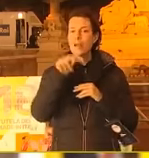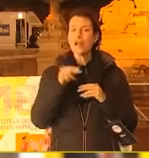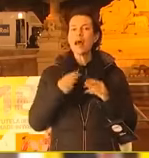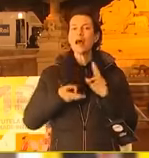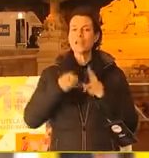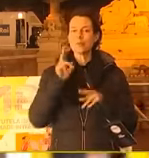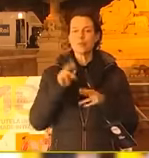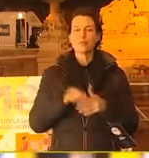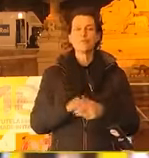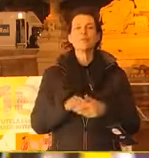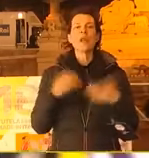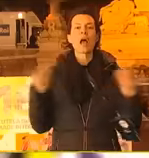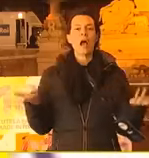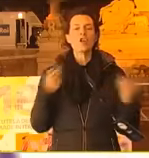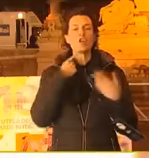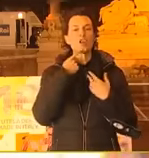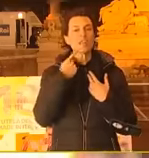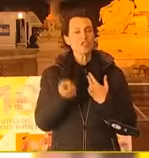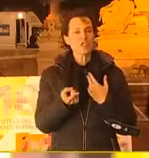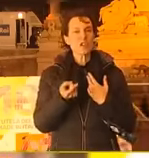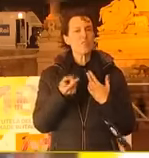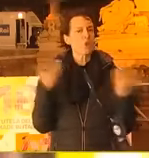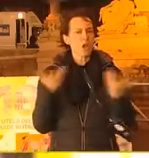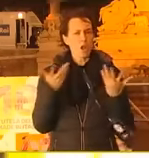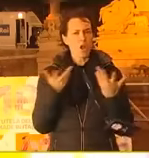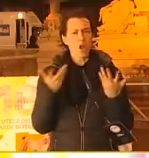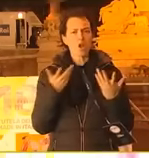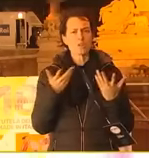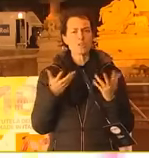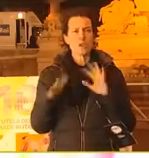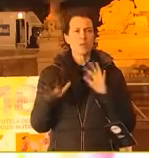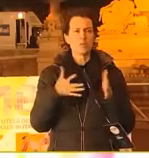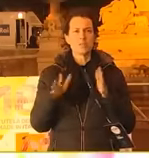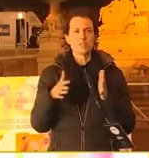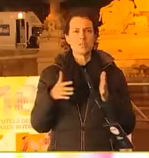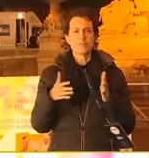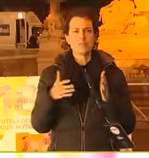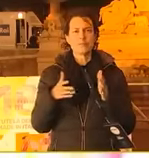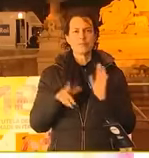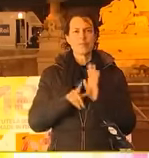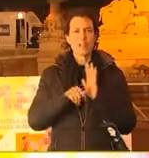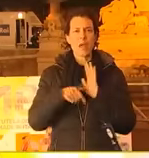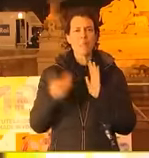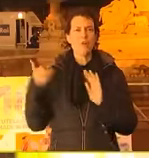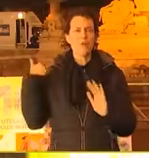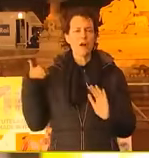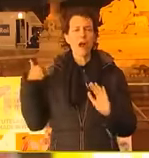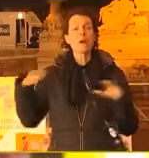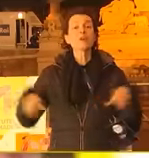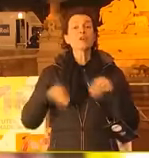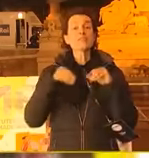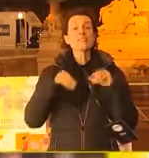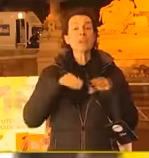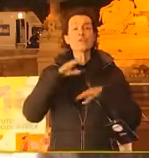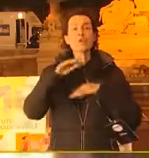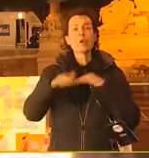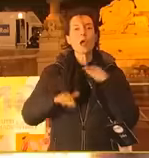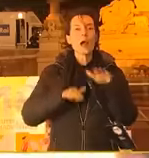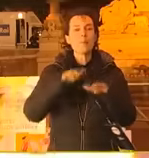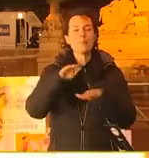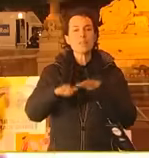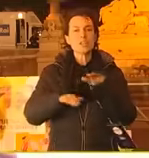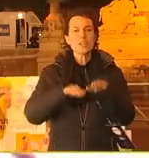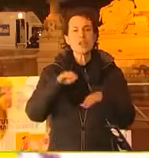Allora, dicevo, qualche tempo fa, un anno e mezzo fa, abbiamo iniziato un cammino che ci ha portato alla